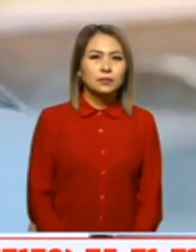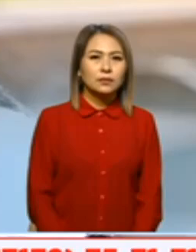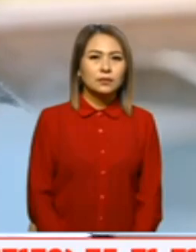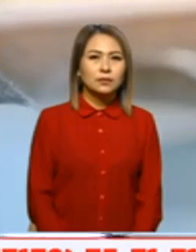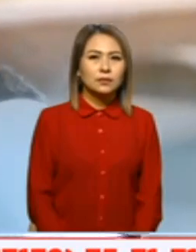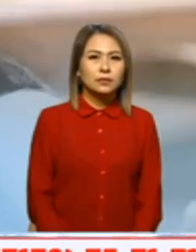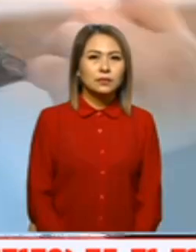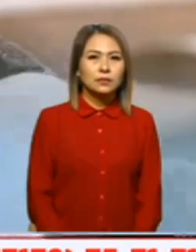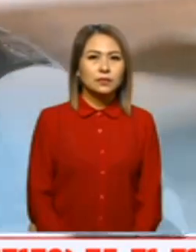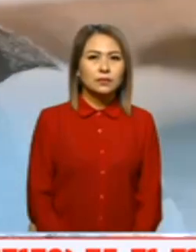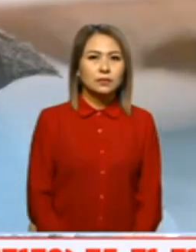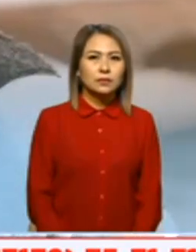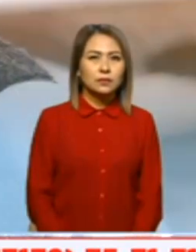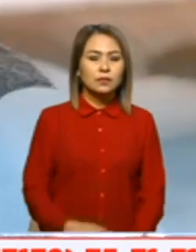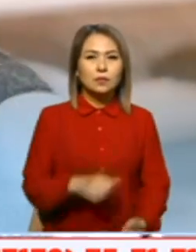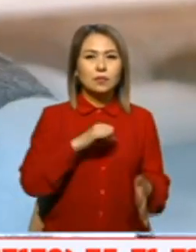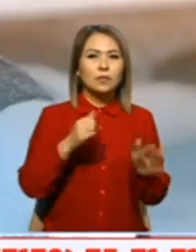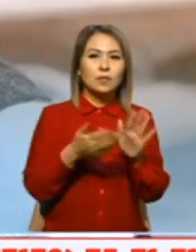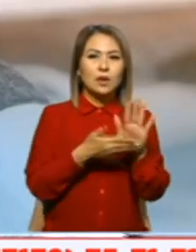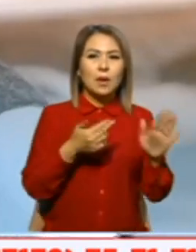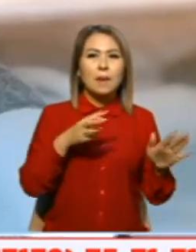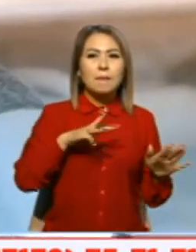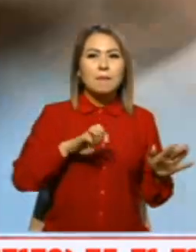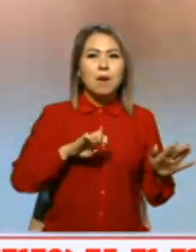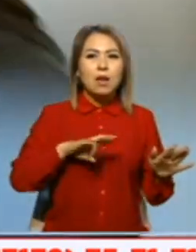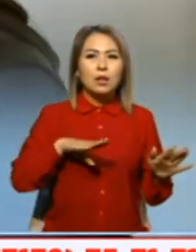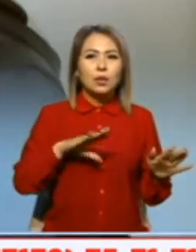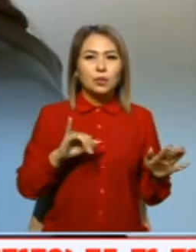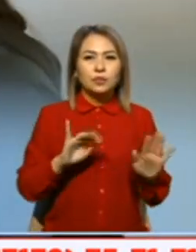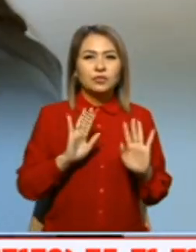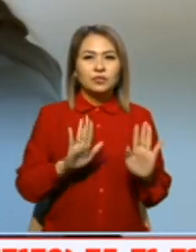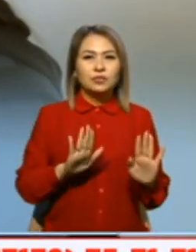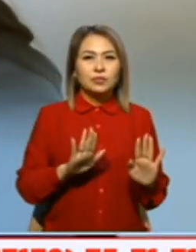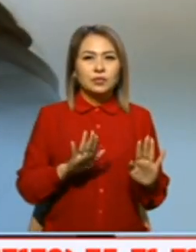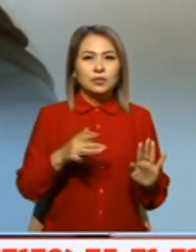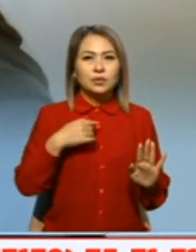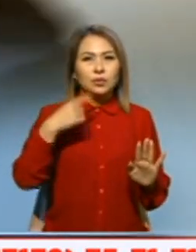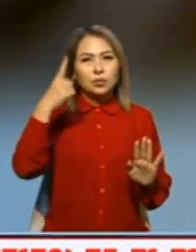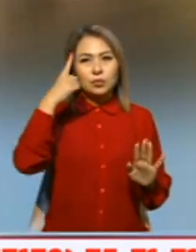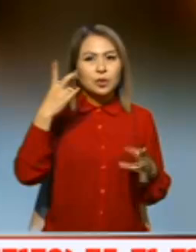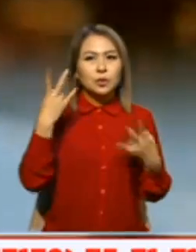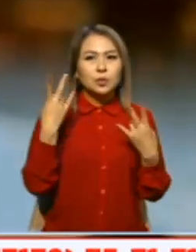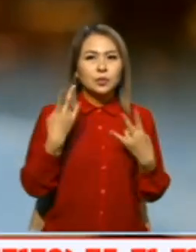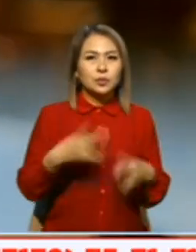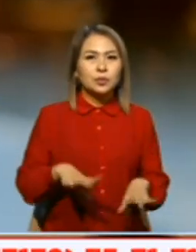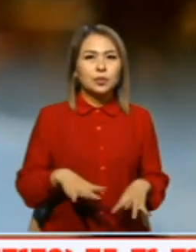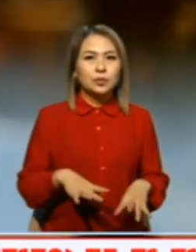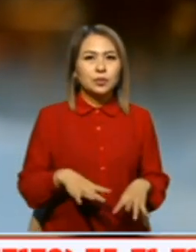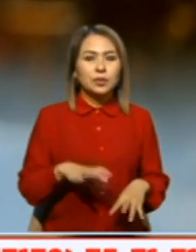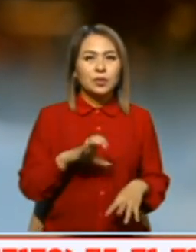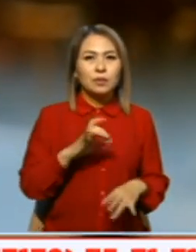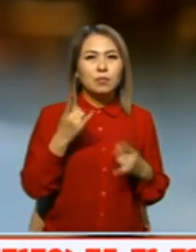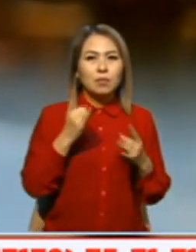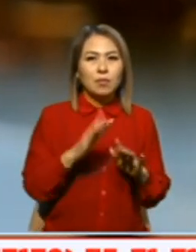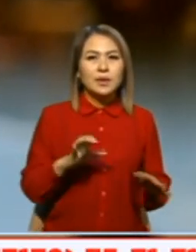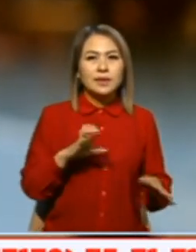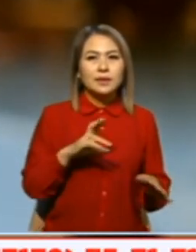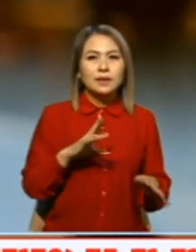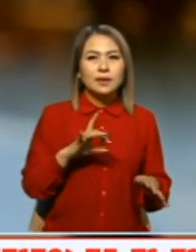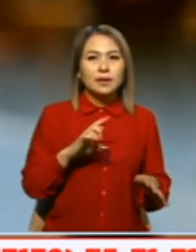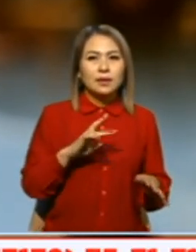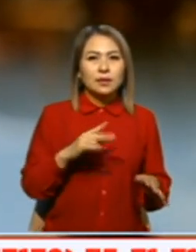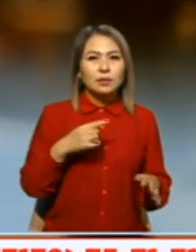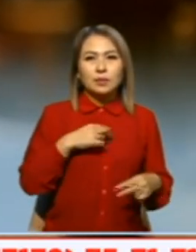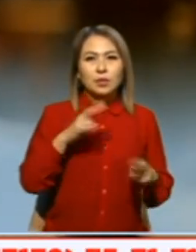Жоқ. Өзір шақырады, манту неге сонда. Мен ойымша ол керек жоқ деп ойлаймын. Балаларды скринингтен өткізу деген не